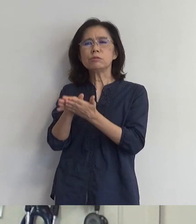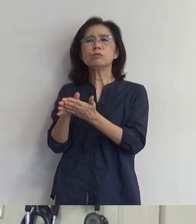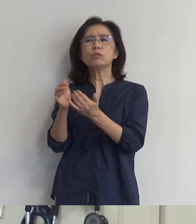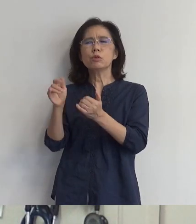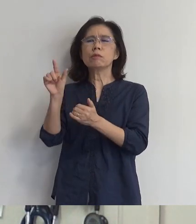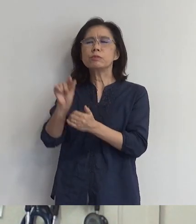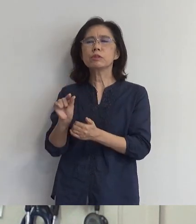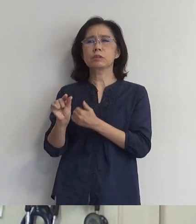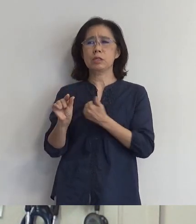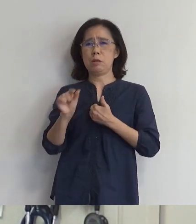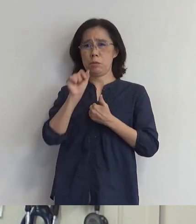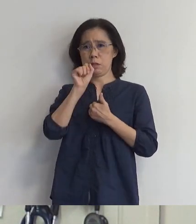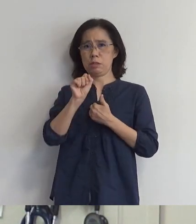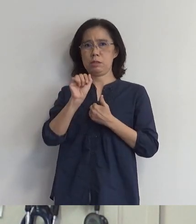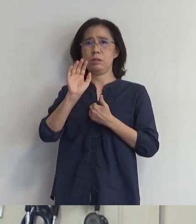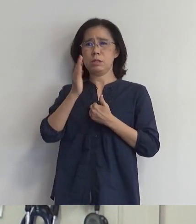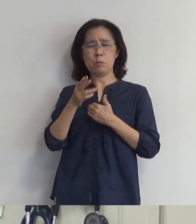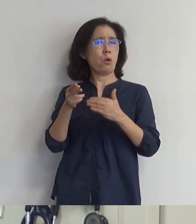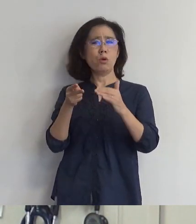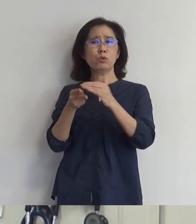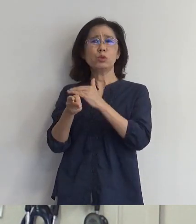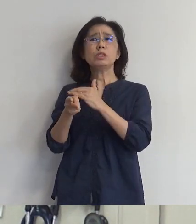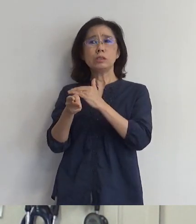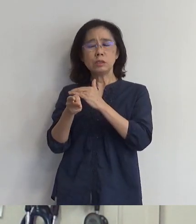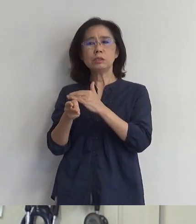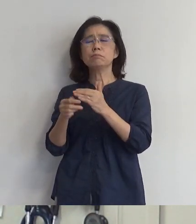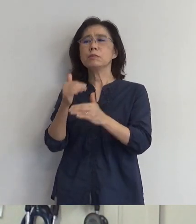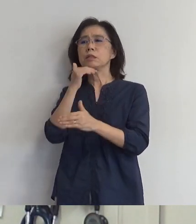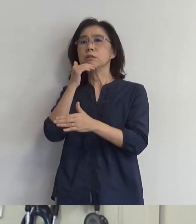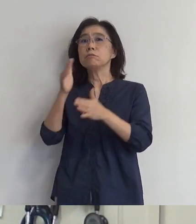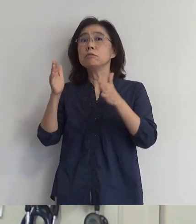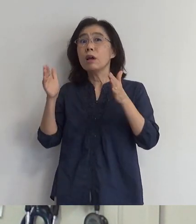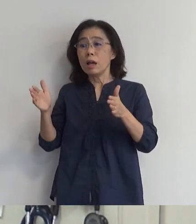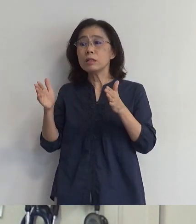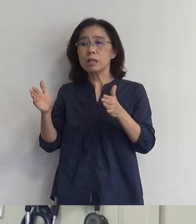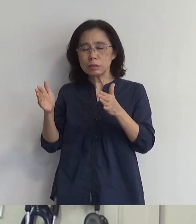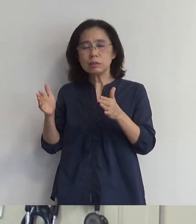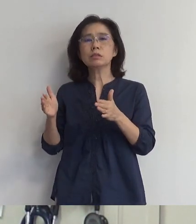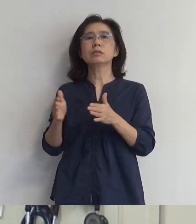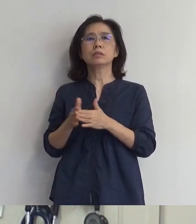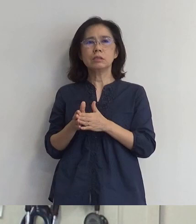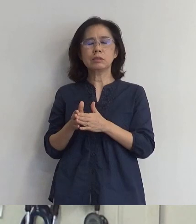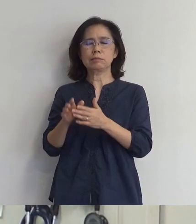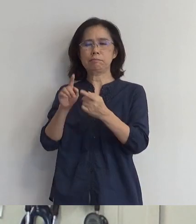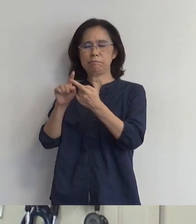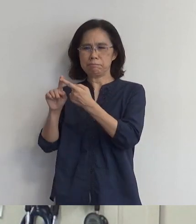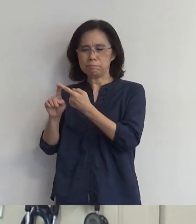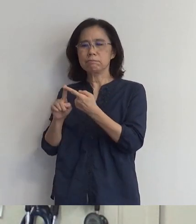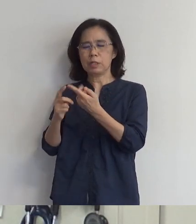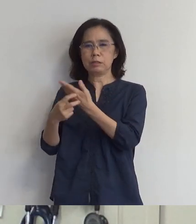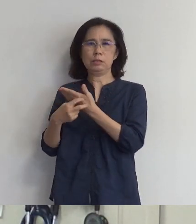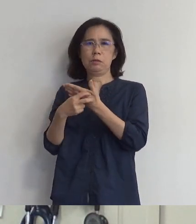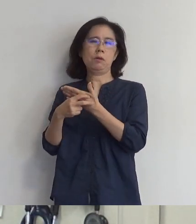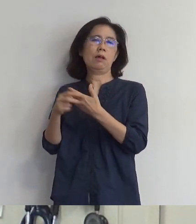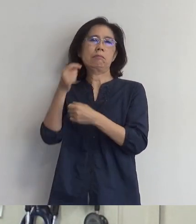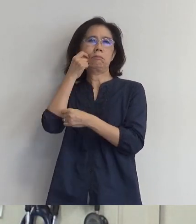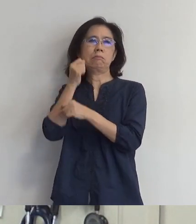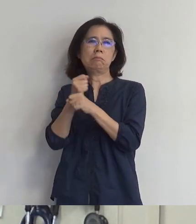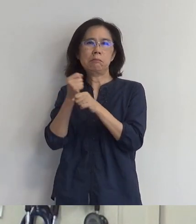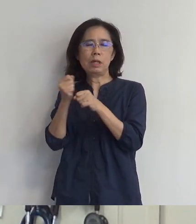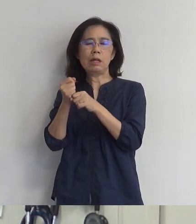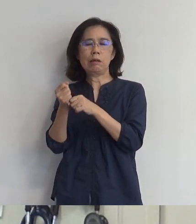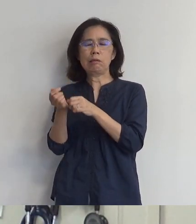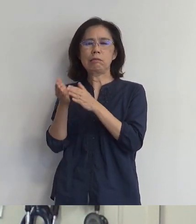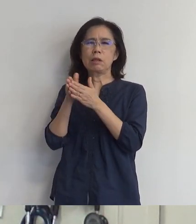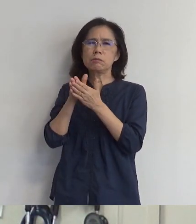。それすらもできない状態、すなわち入院待ちの間に適切な治療を受けられずに亡くな